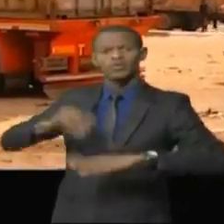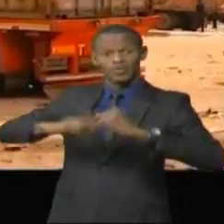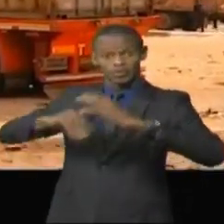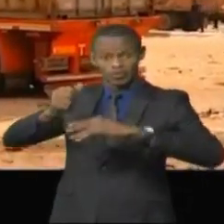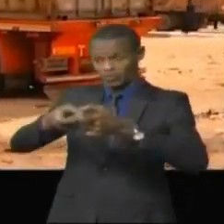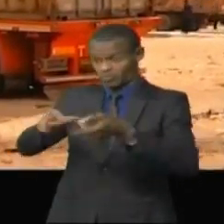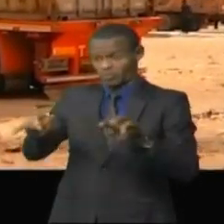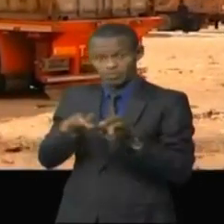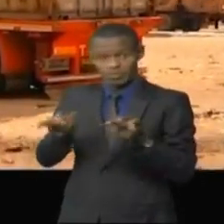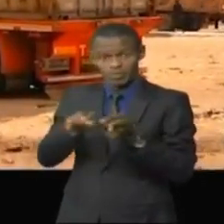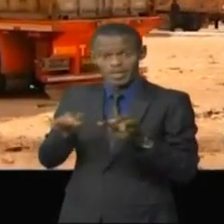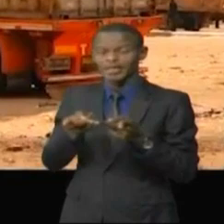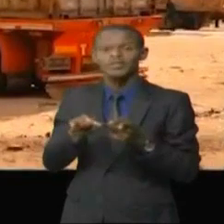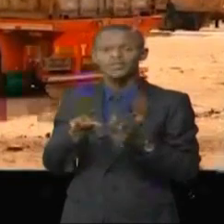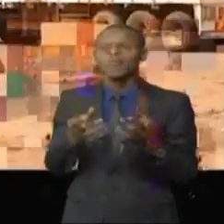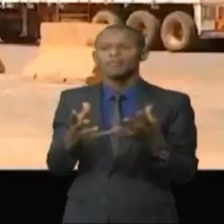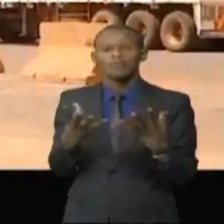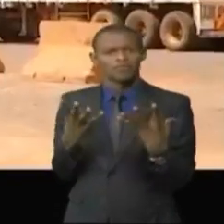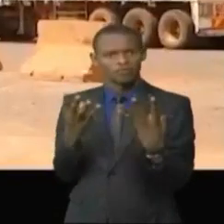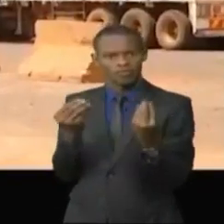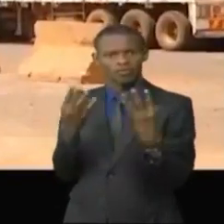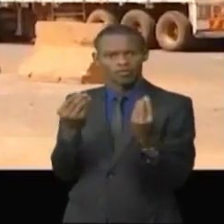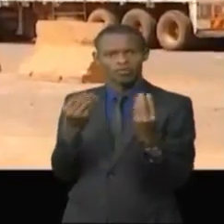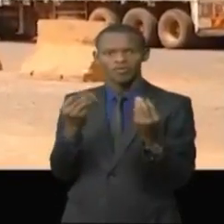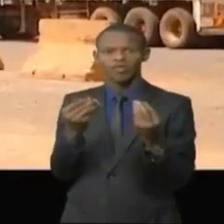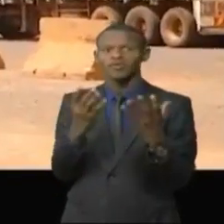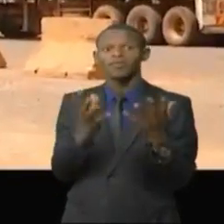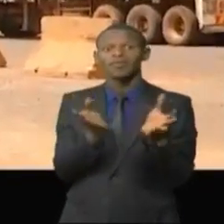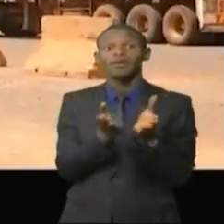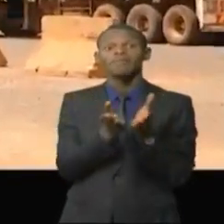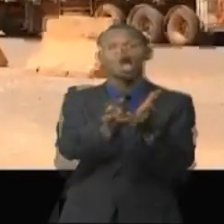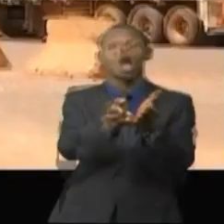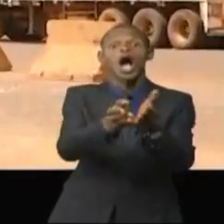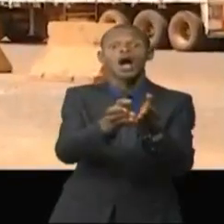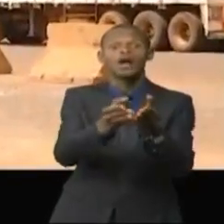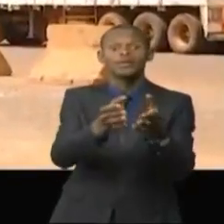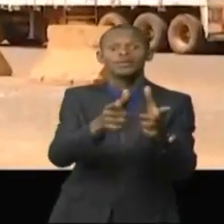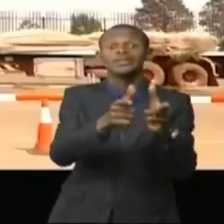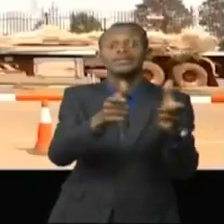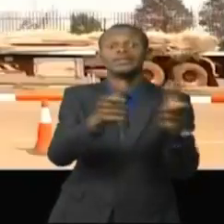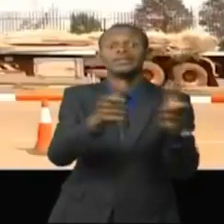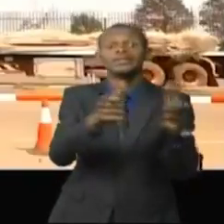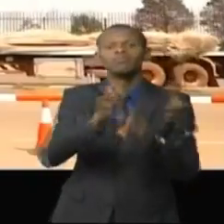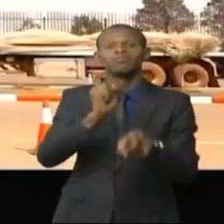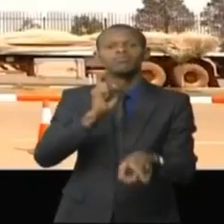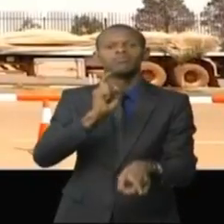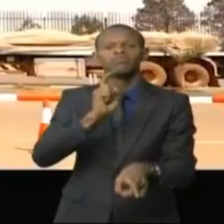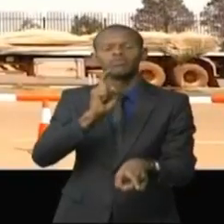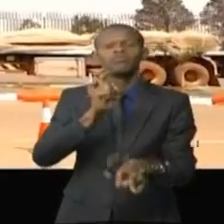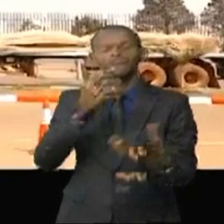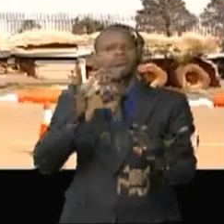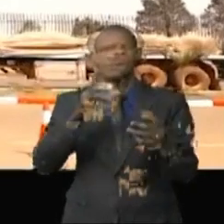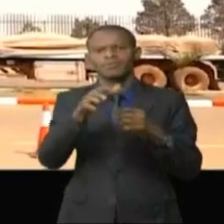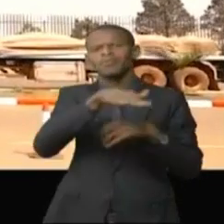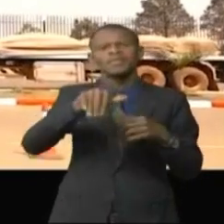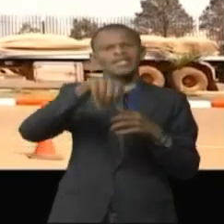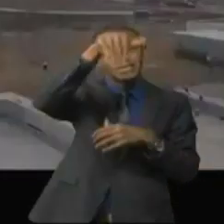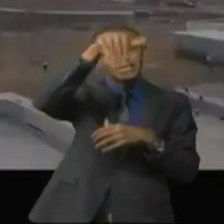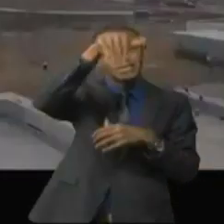ports de l'Afrique australe, Mombasa, Dar es Salaam, Beira, Durban. À 135 km de